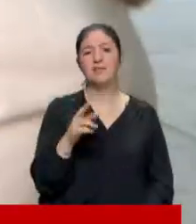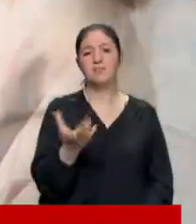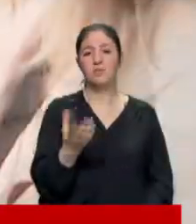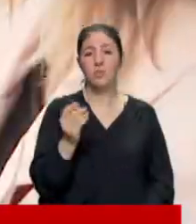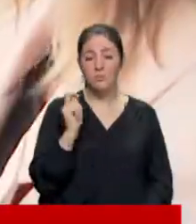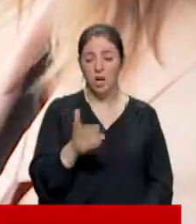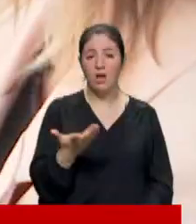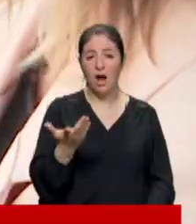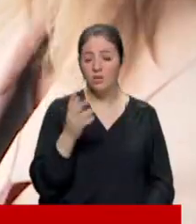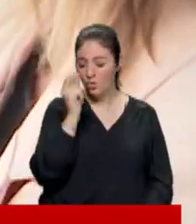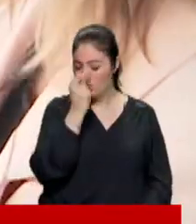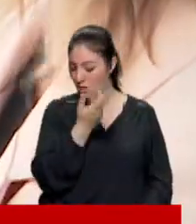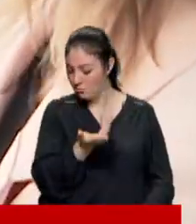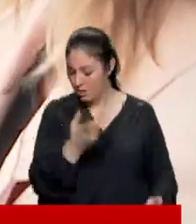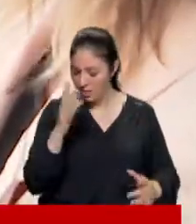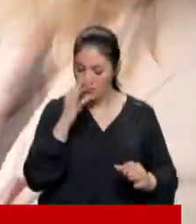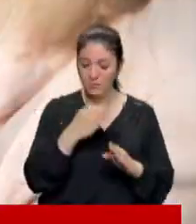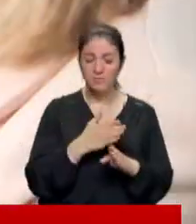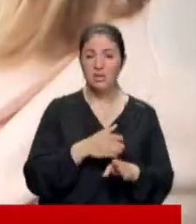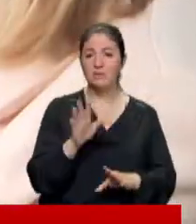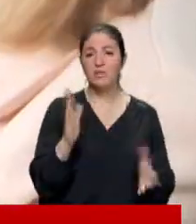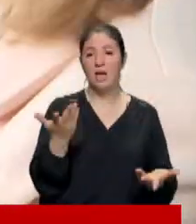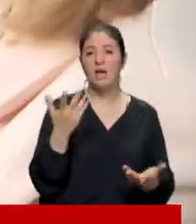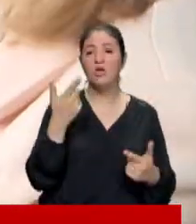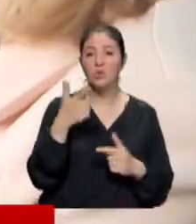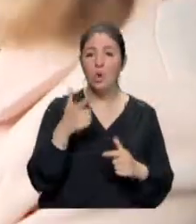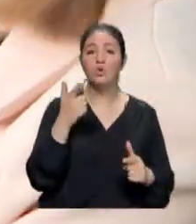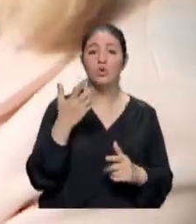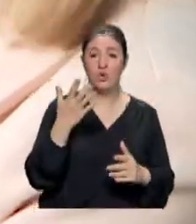Çok yüksek. Artık kola kola kimse memleketine gidemeyecek. Yani artık köylü köyüne gidemeyecek diye görüyorum.